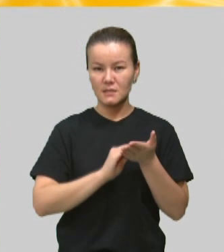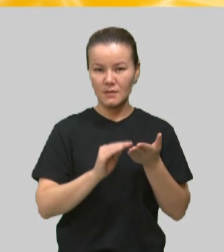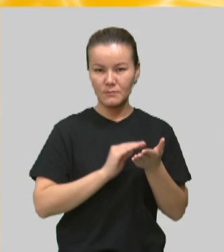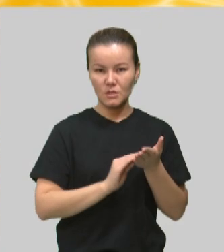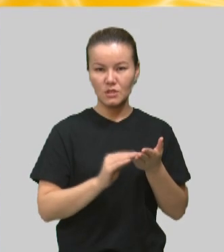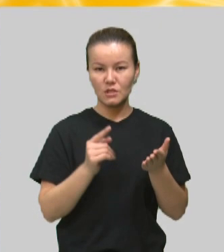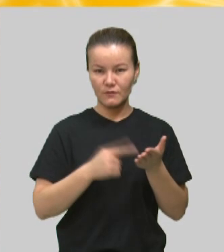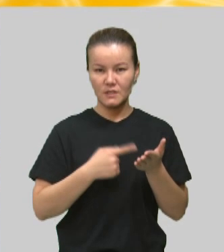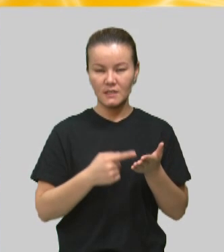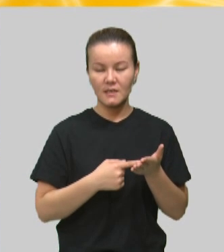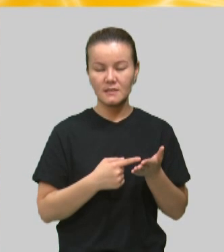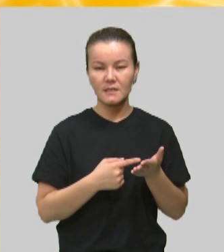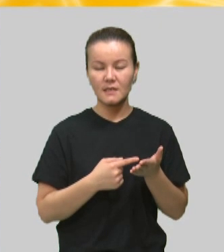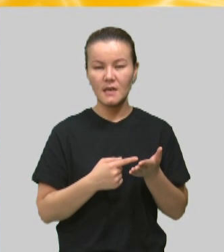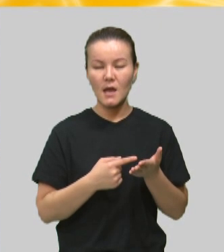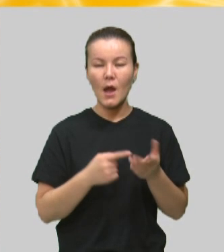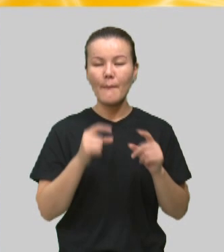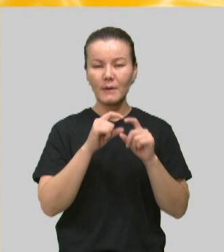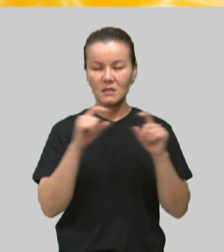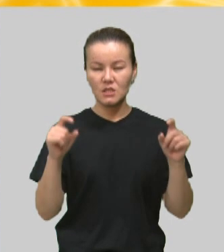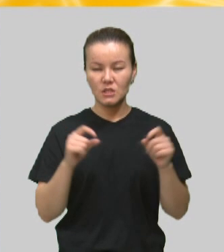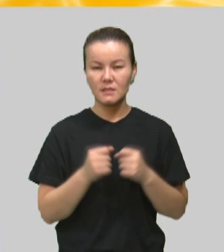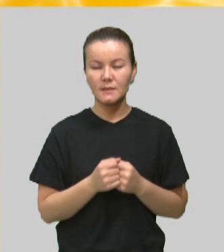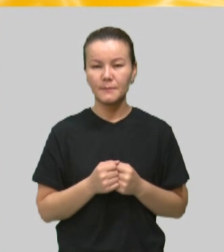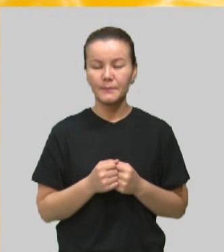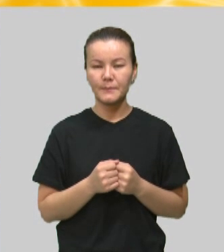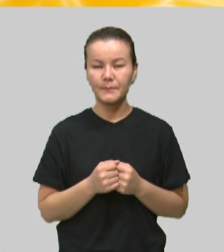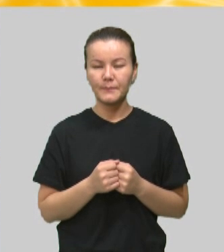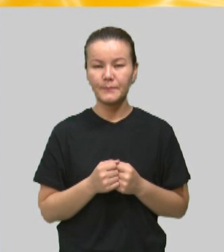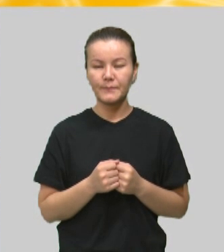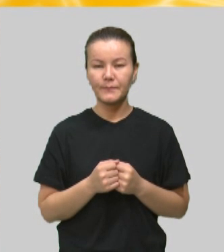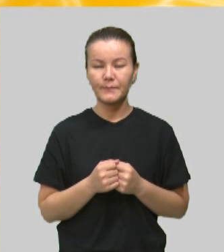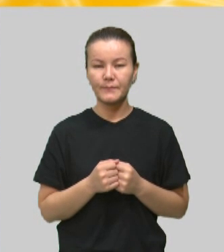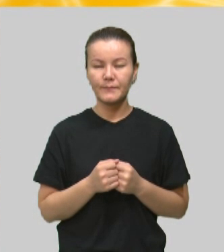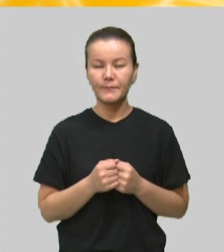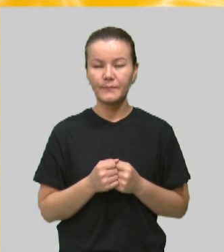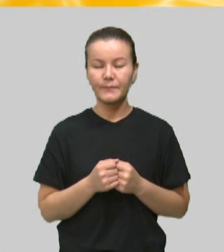Запишите в тетради предложение.